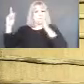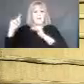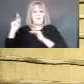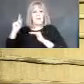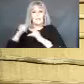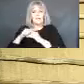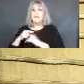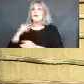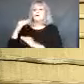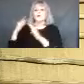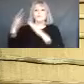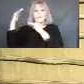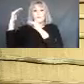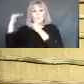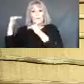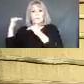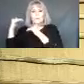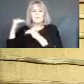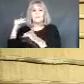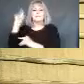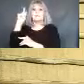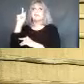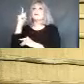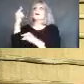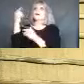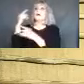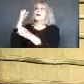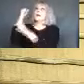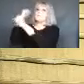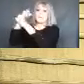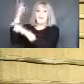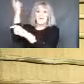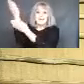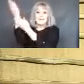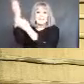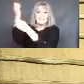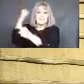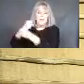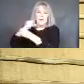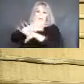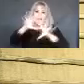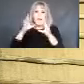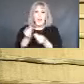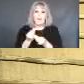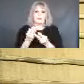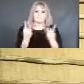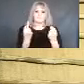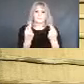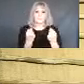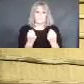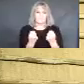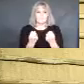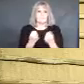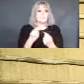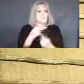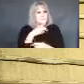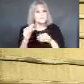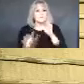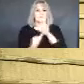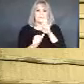die hoop van Israël. Die hoop van Israël was God maak alles niet. En hoekom is dit zo